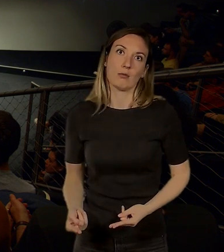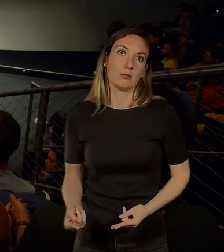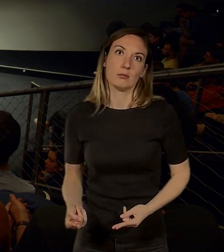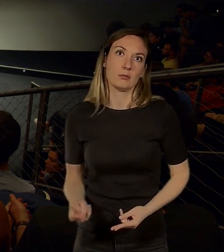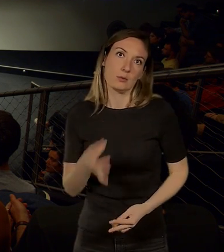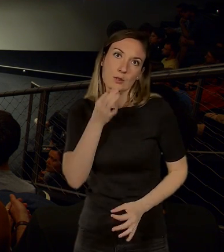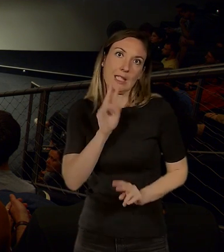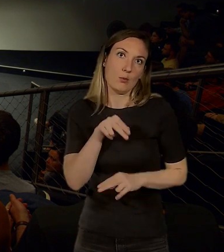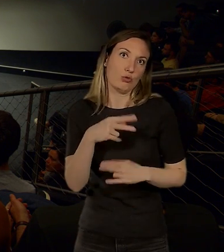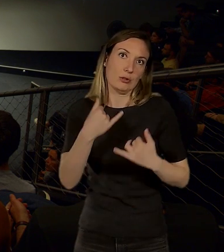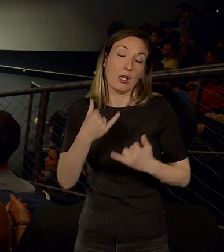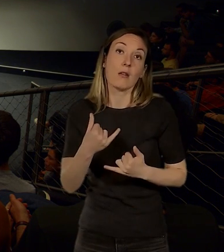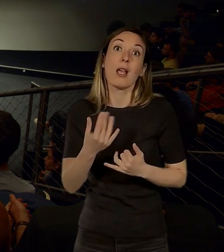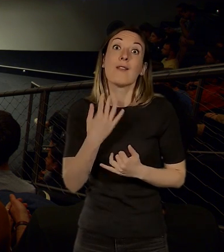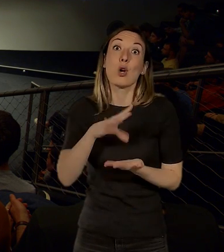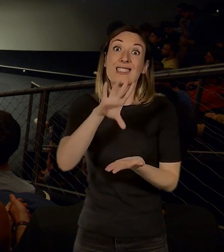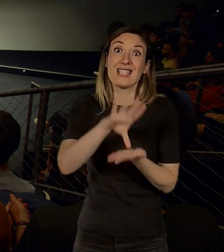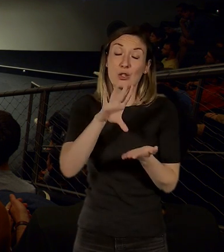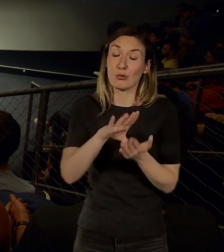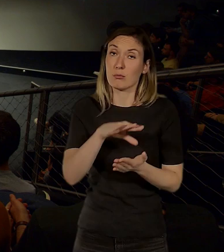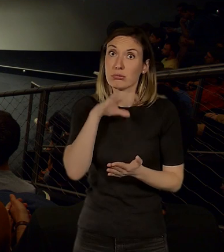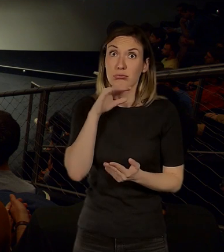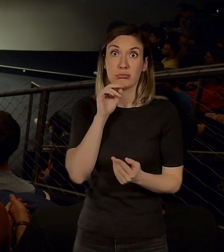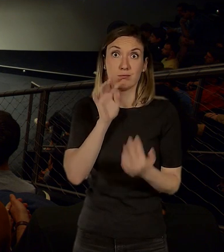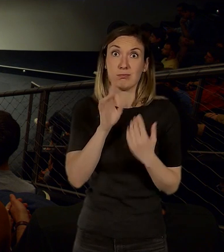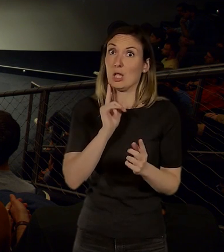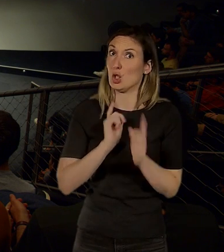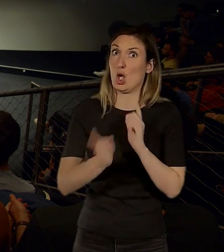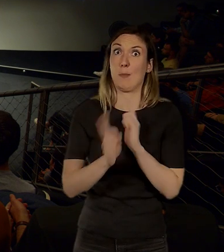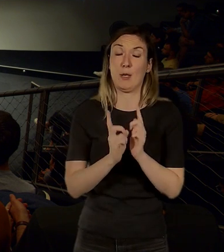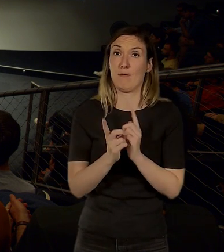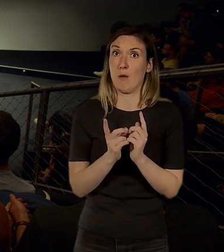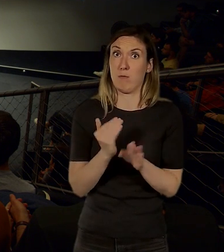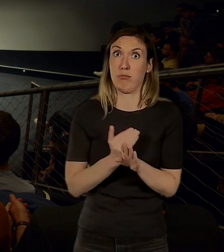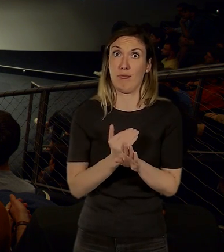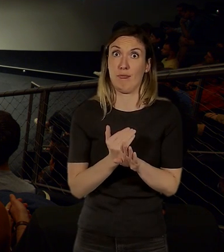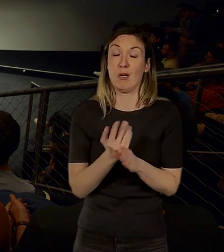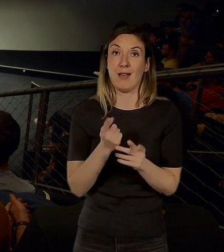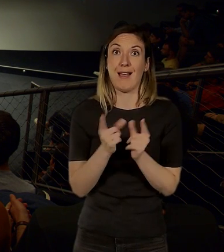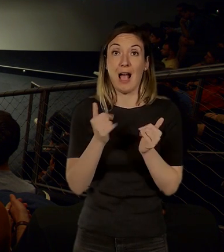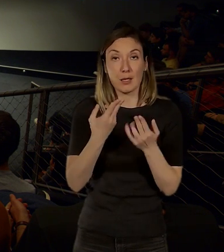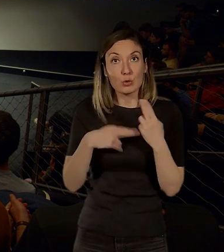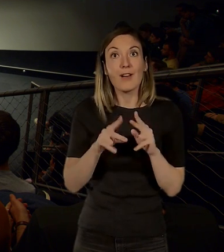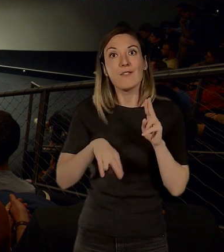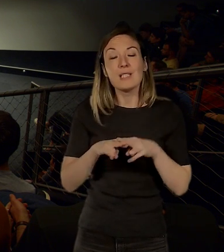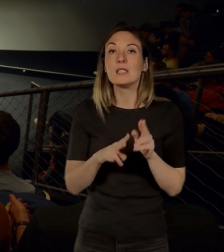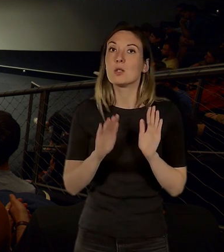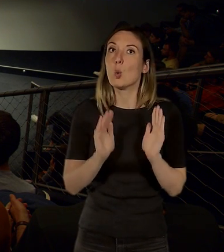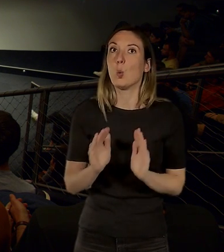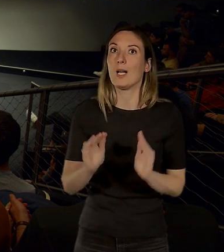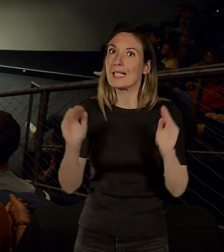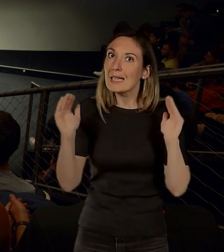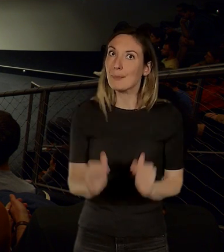k výraznému sklidnění centra. To výrazné sklidnění centra se nestane bez